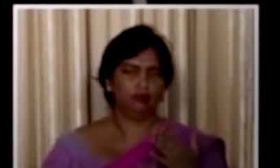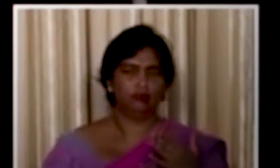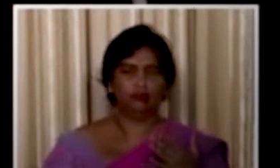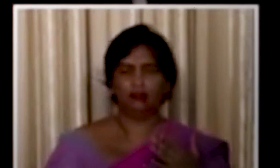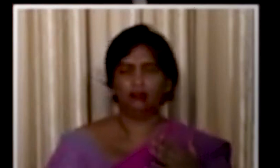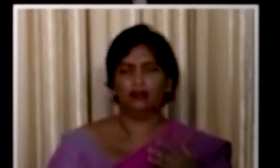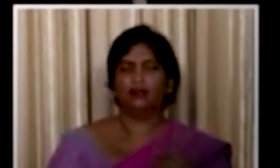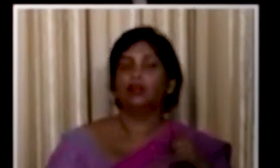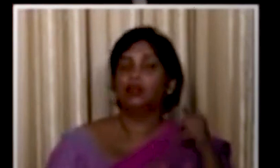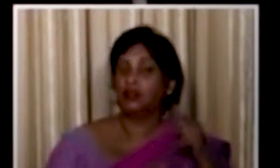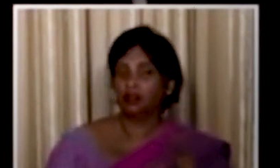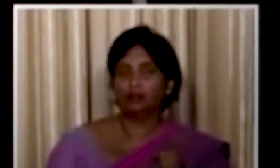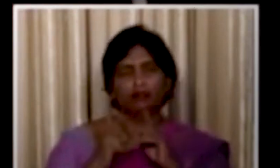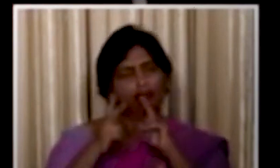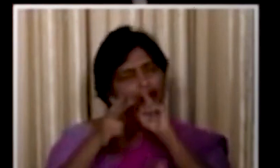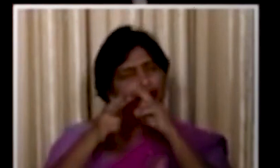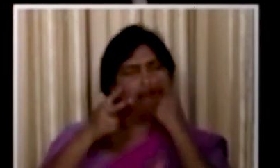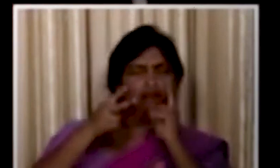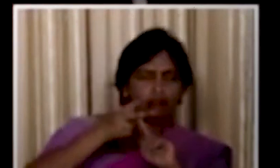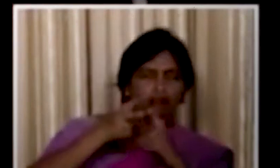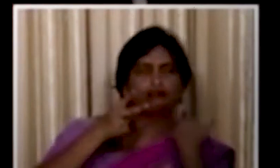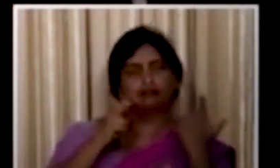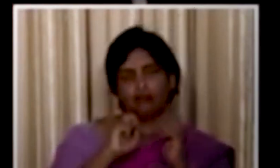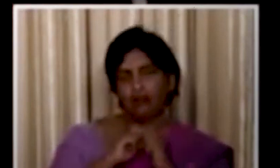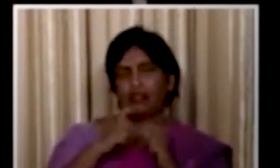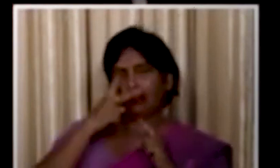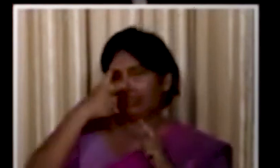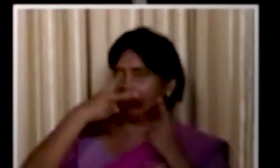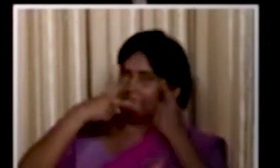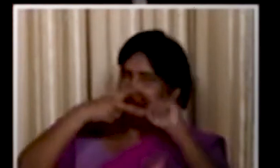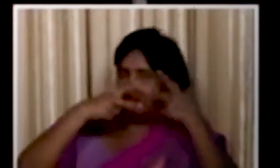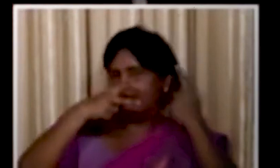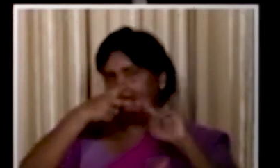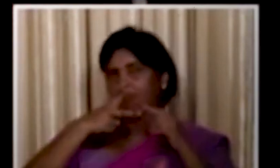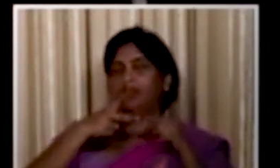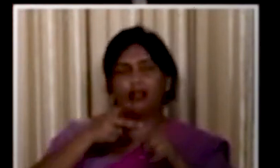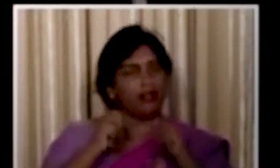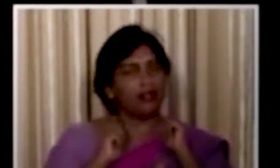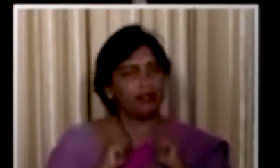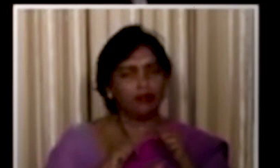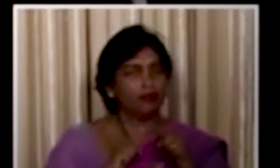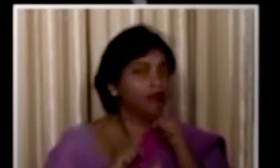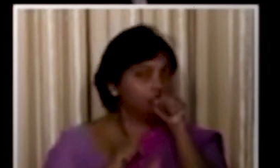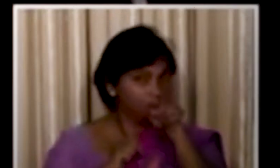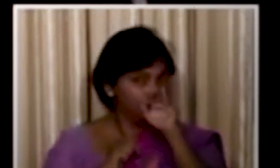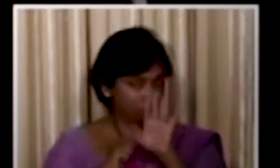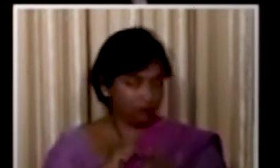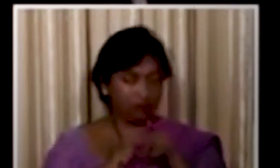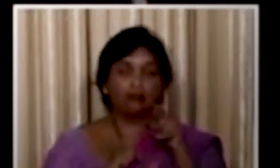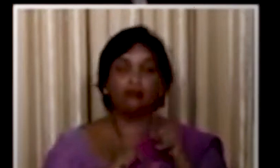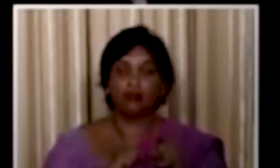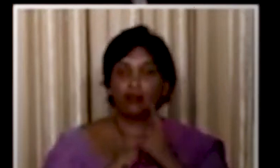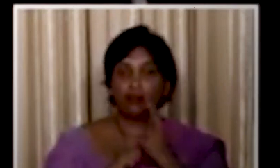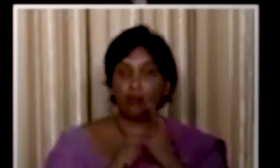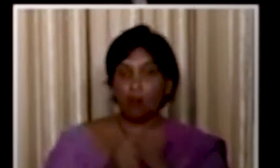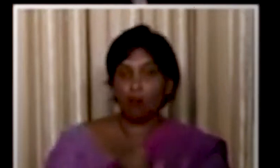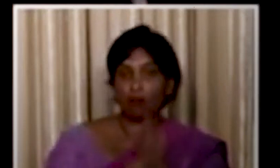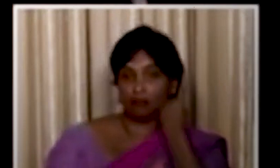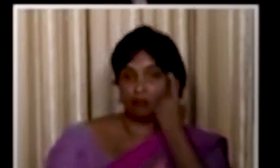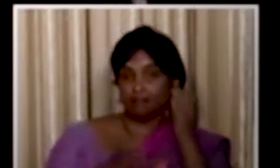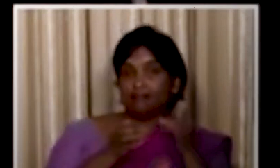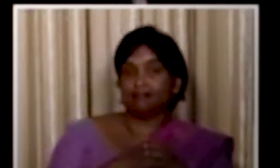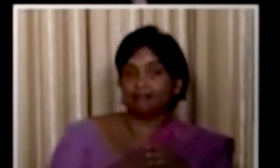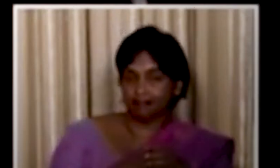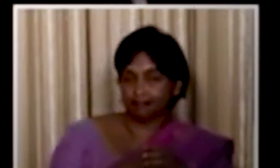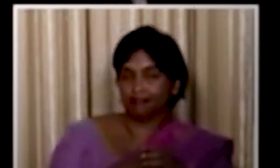இரண்டில் ஒன்றுதான் சரியாக இருக்க வேண்டும். உங்களிடம் புலனாய்வாளர்கள் இல்லை என்று சொன்னால்